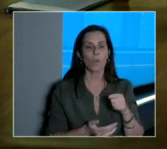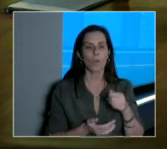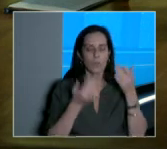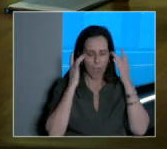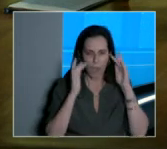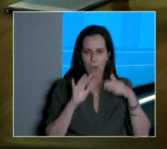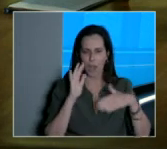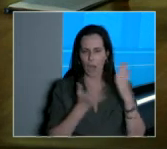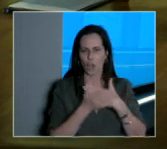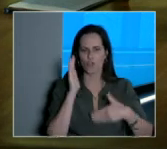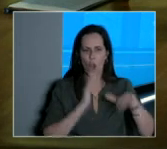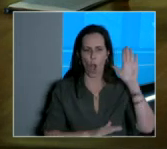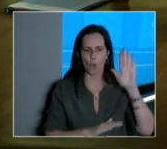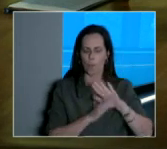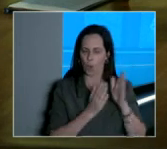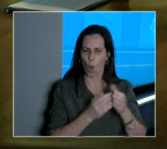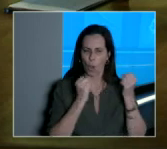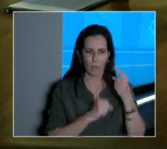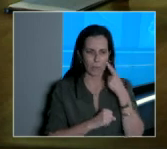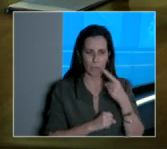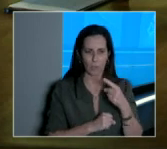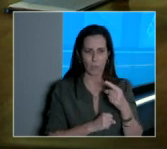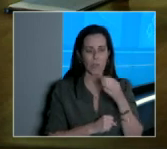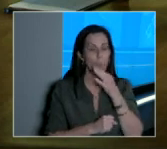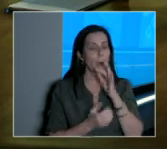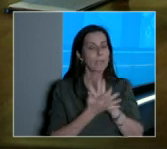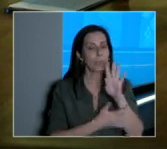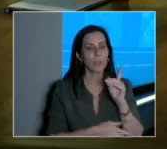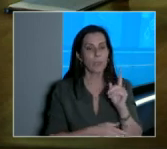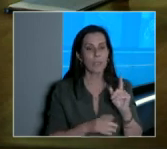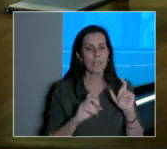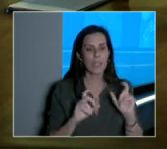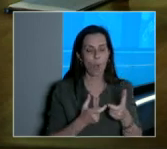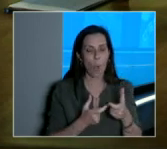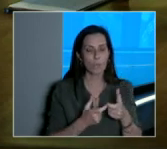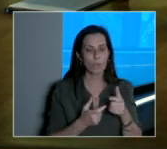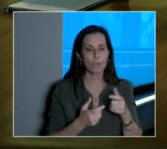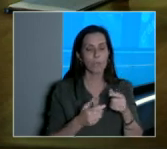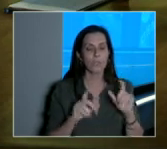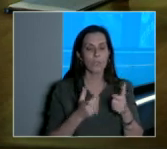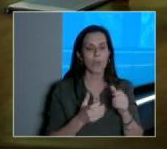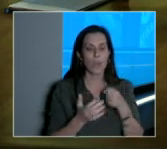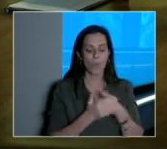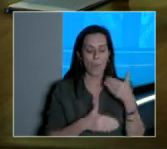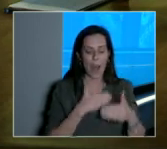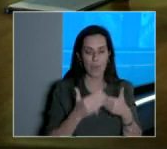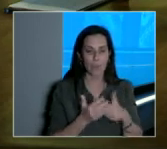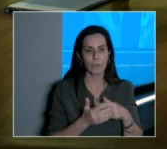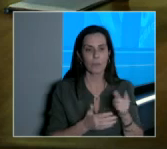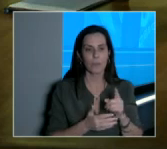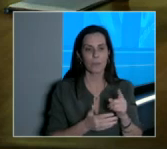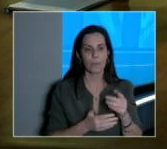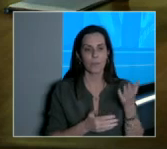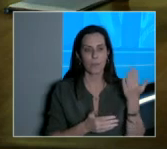לעריצות הרוב בכל הכוח ובכל העוצמה. אני ראיתי ילדות בנות 14 שנעצרו 14 יום, שנעצרו עד תום ההליכים, כאילו היו